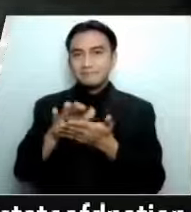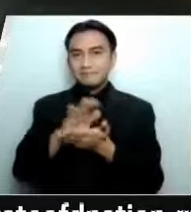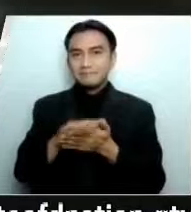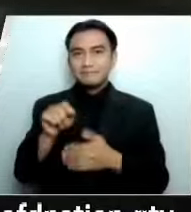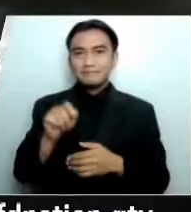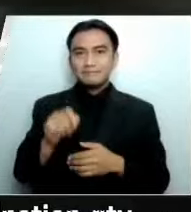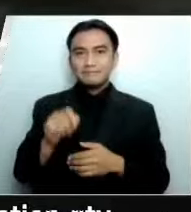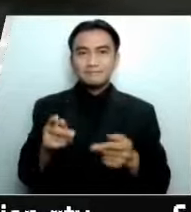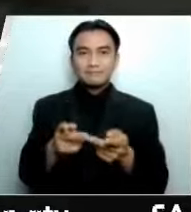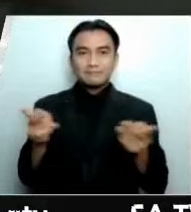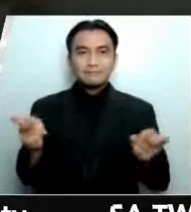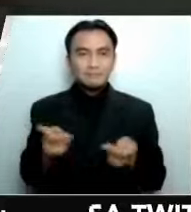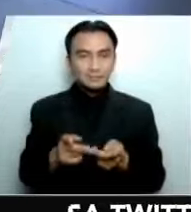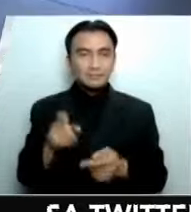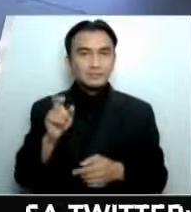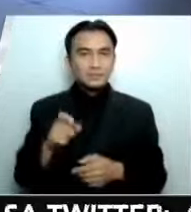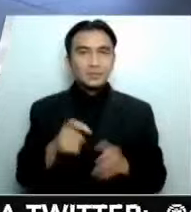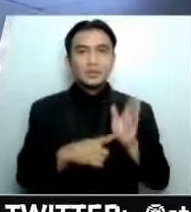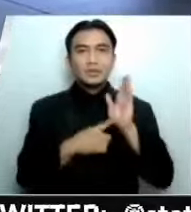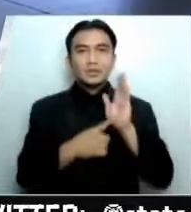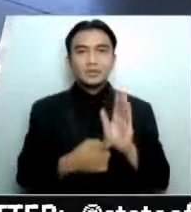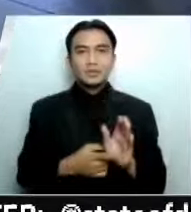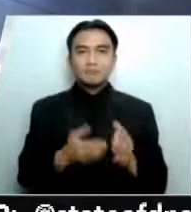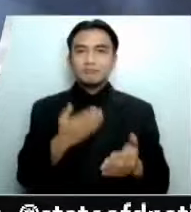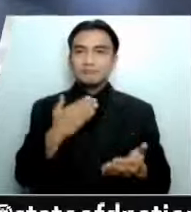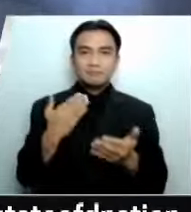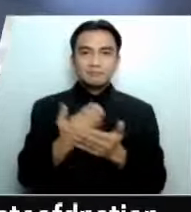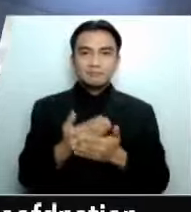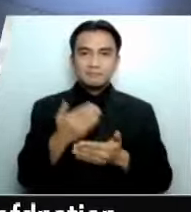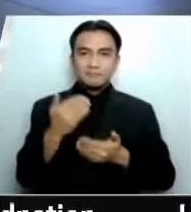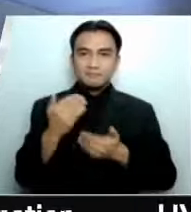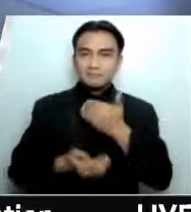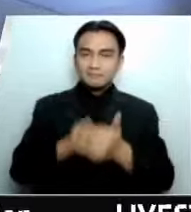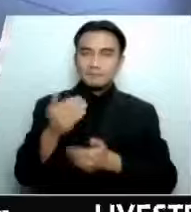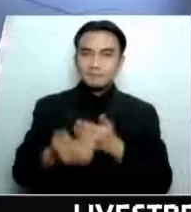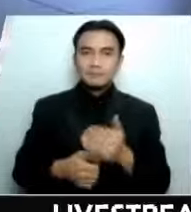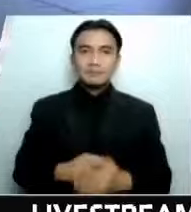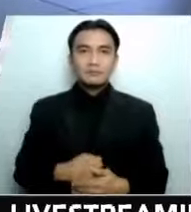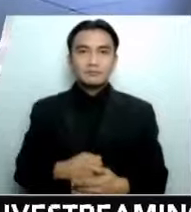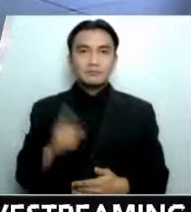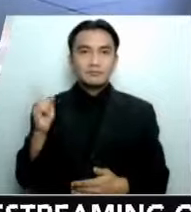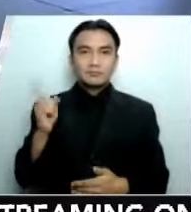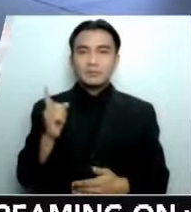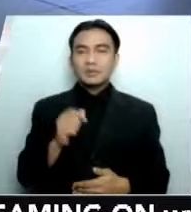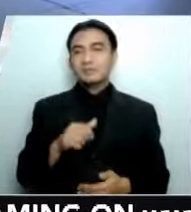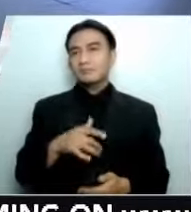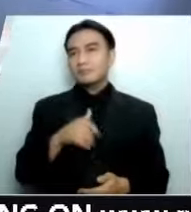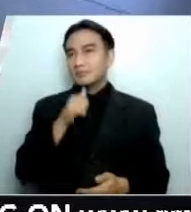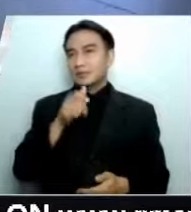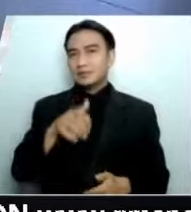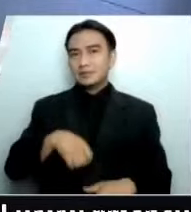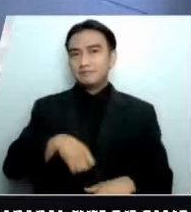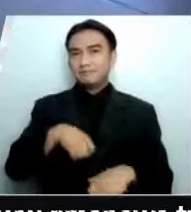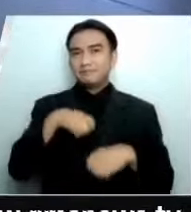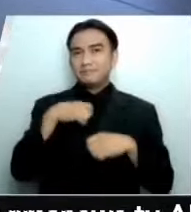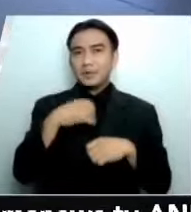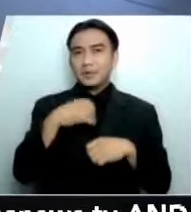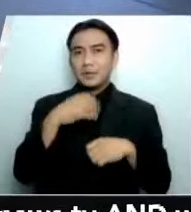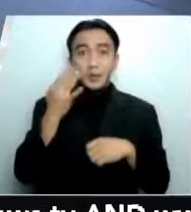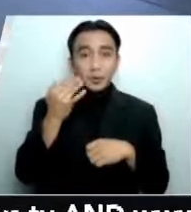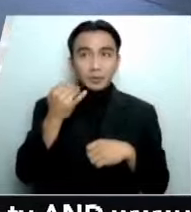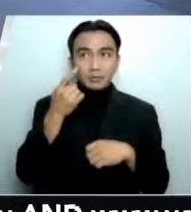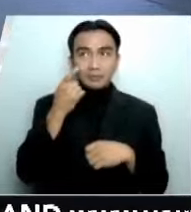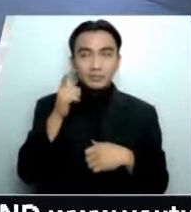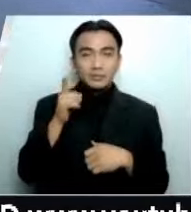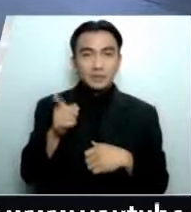maging maayos sana ang pagpapatakbo nila medyo ano hindi siya nakaka-proud as a Filipino kasi ano Syempre um I